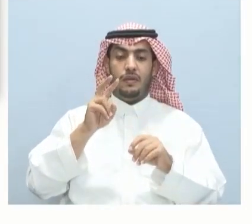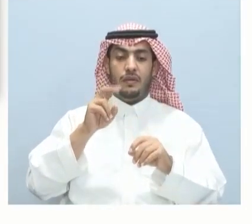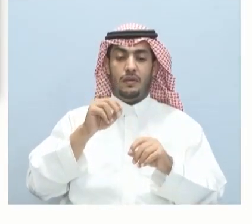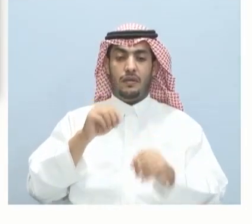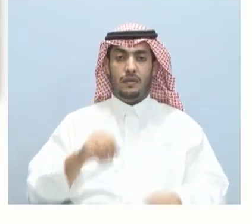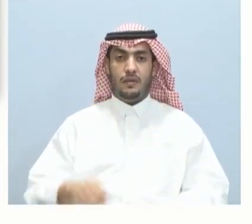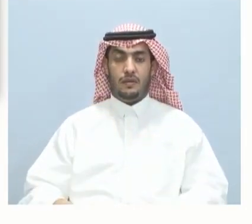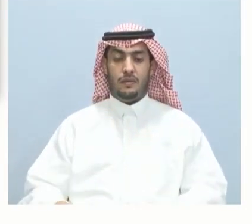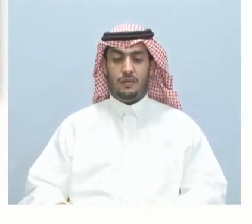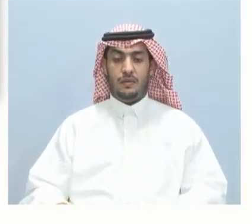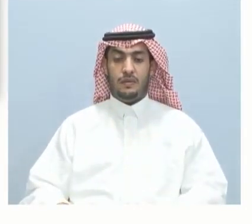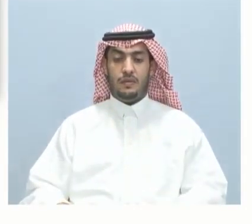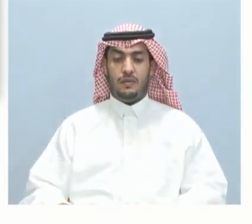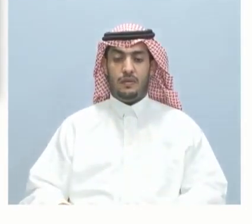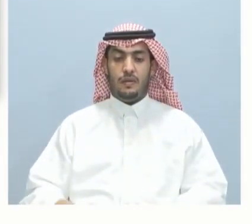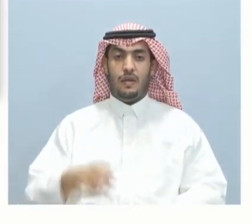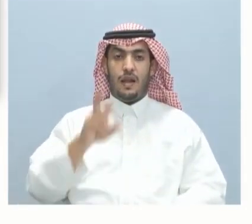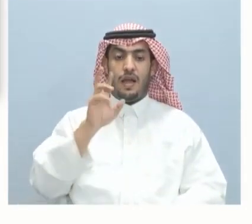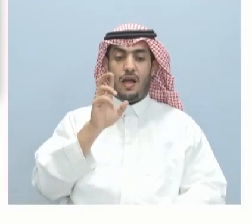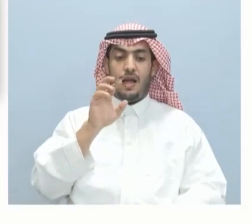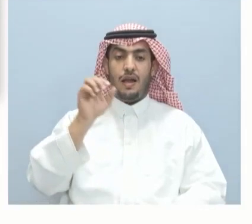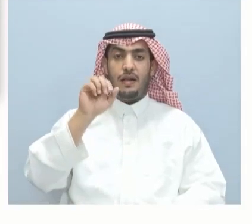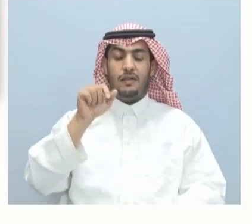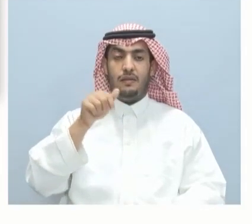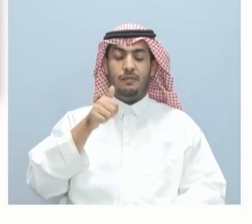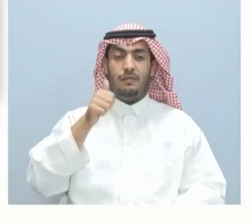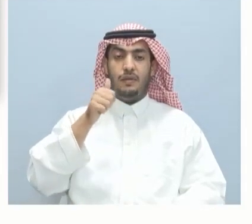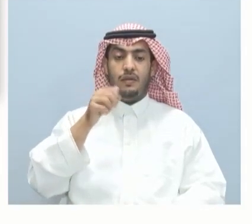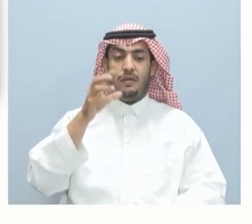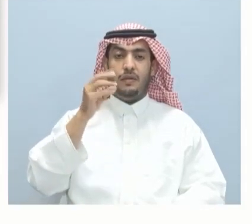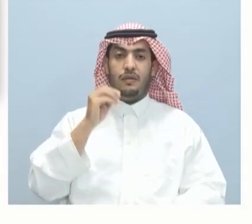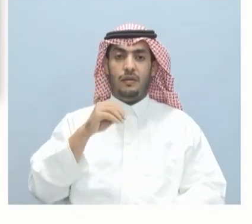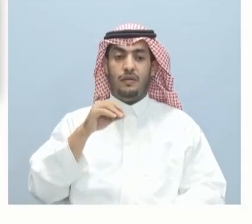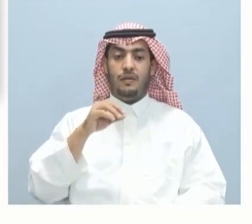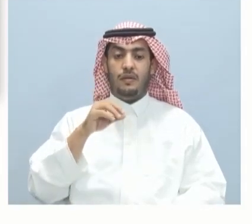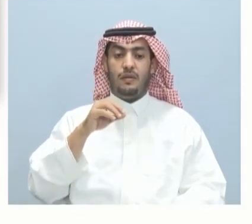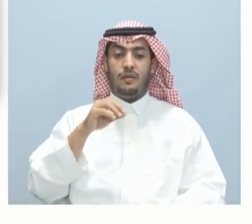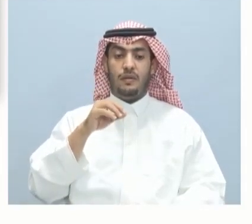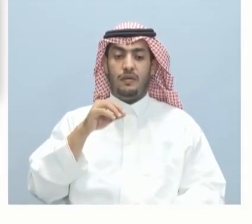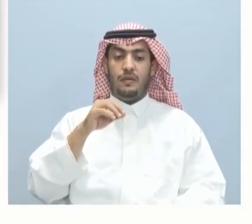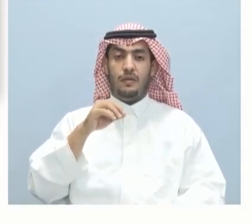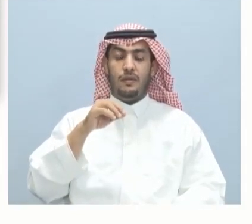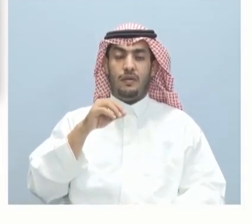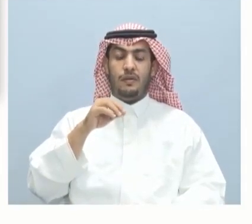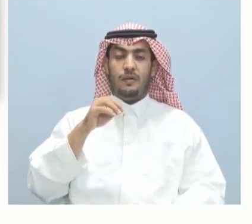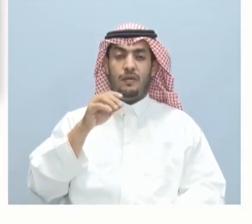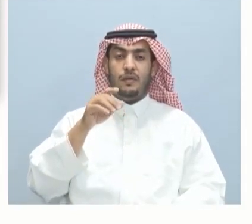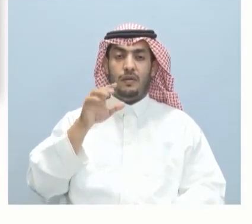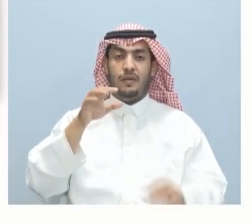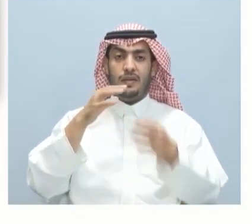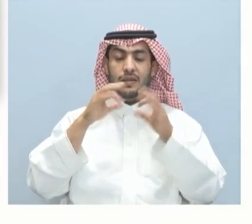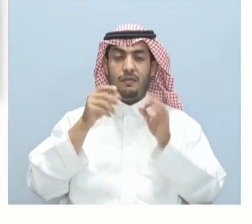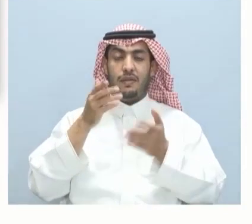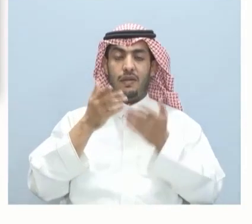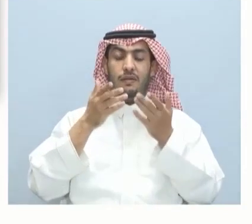كتبت ان الار اس عباره عن نزلت هذا كما هو ان الار اس عباره عن هذه